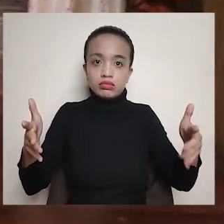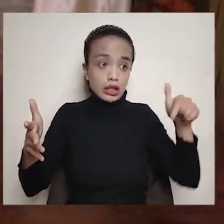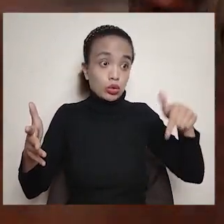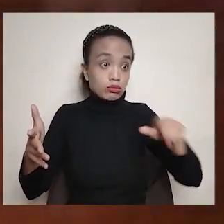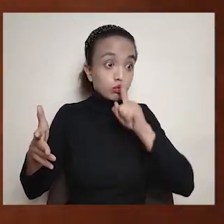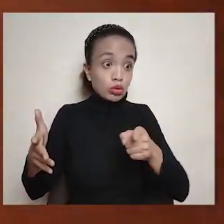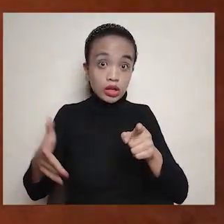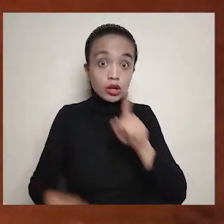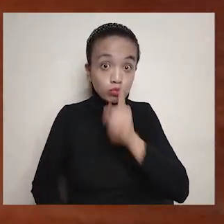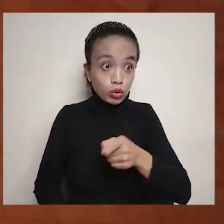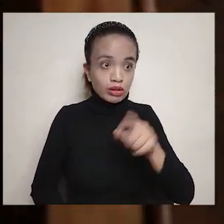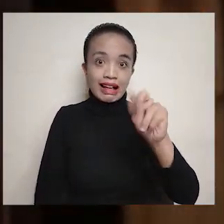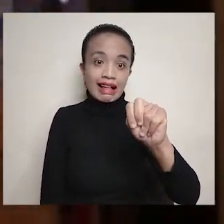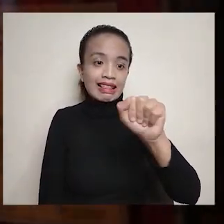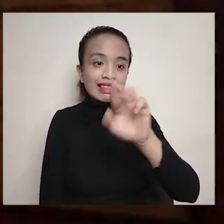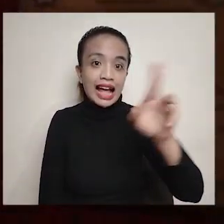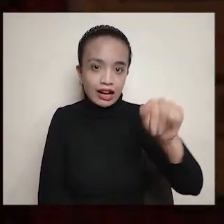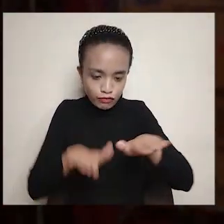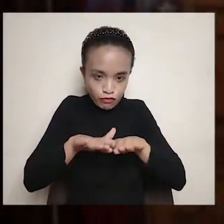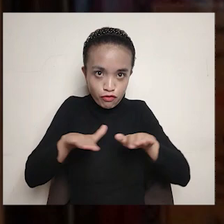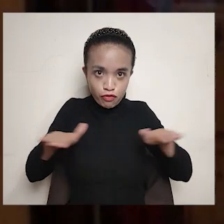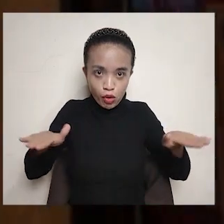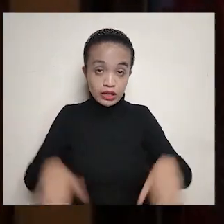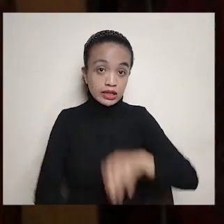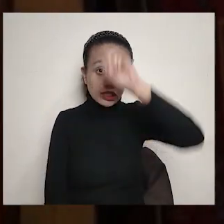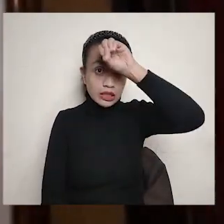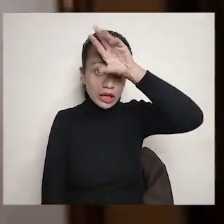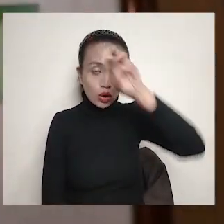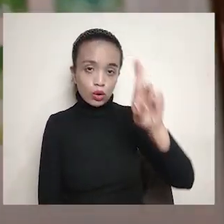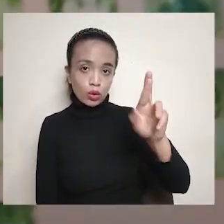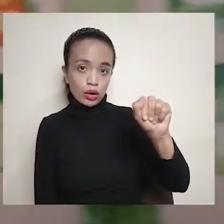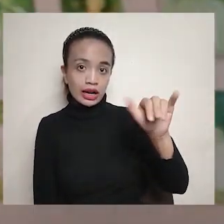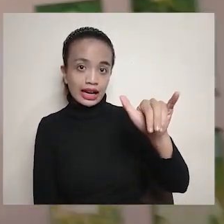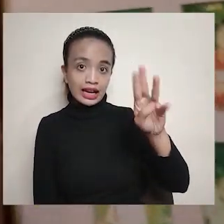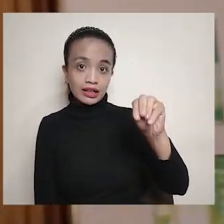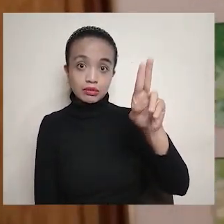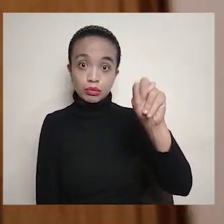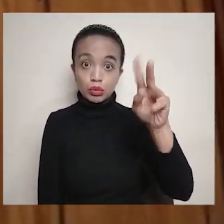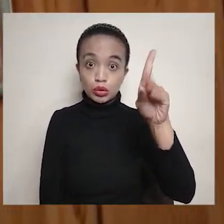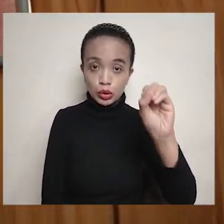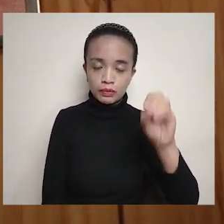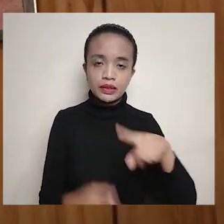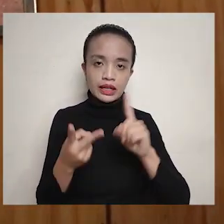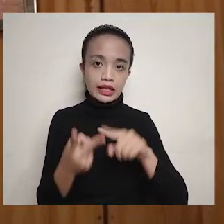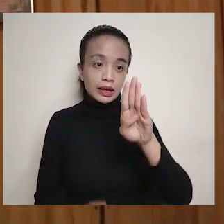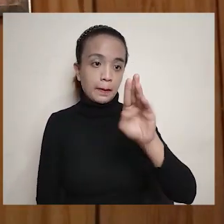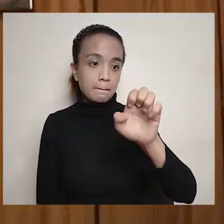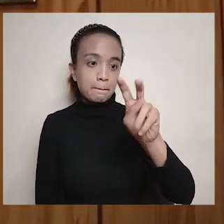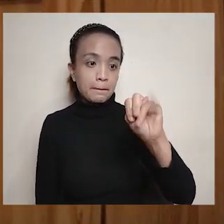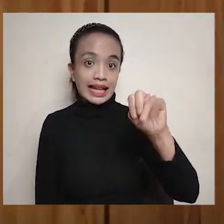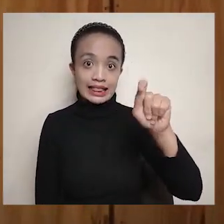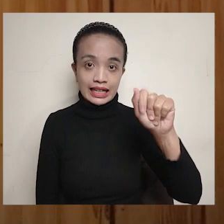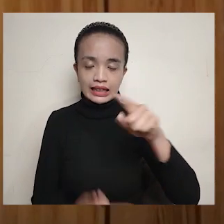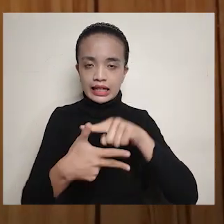original flooring ito eh, Nara. Si Lolo Raimundo, yan sila. Benita Bulayungan, saka si